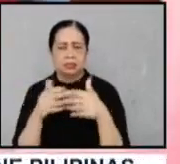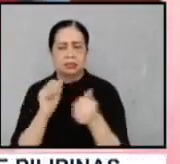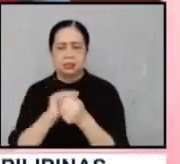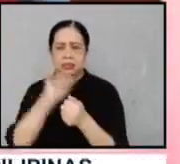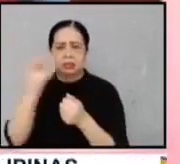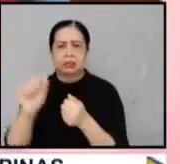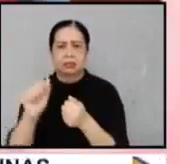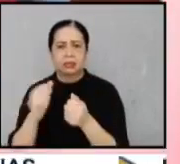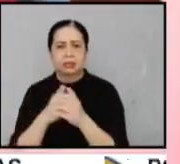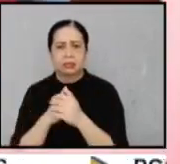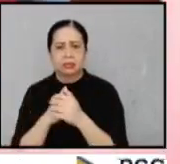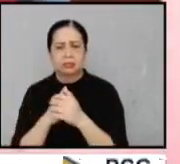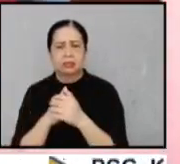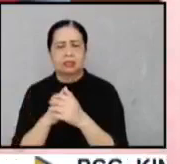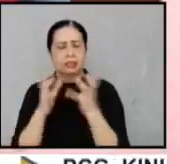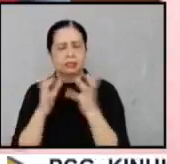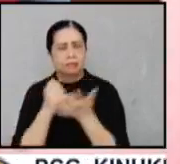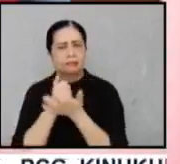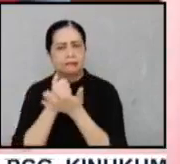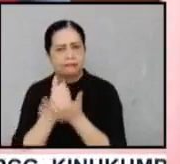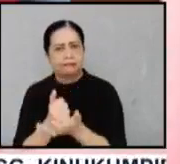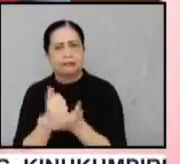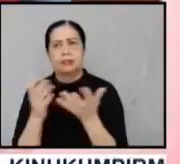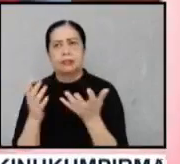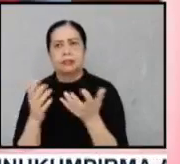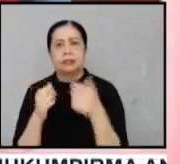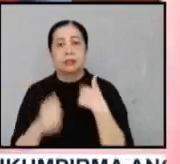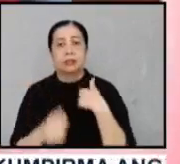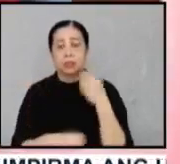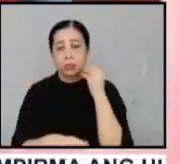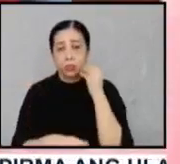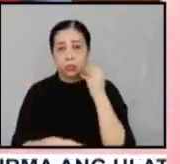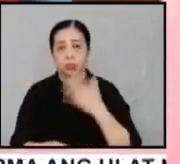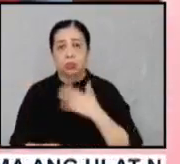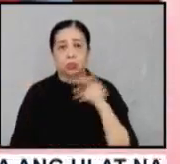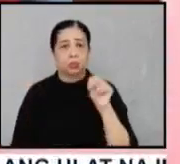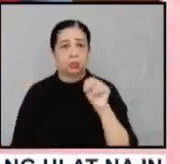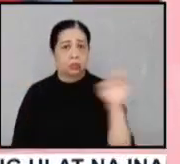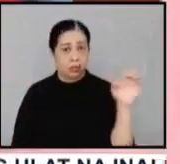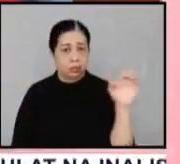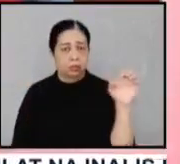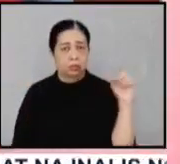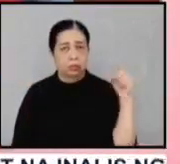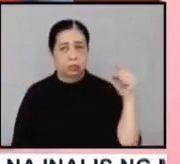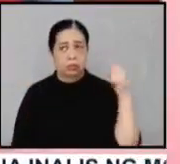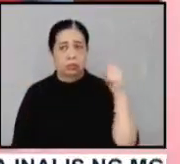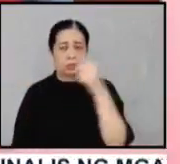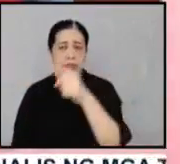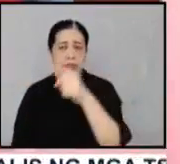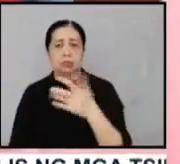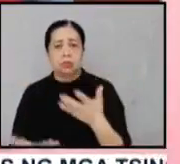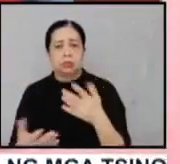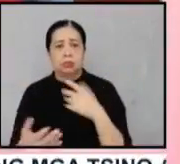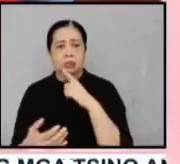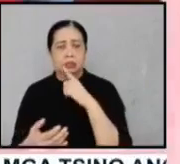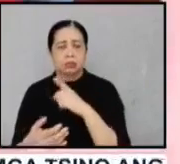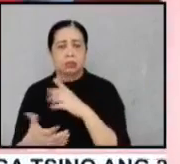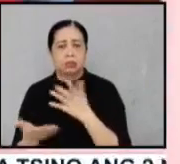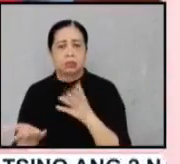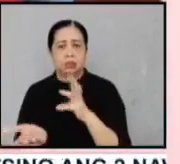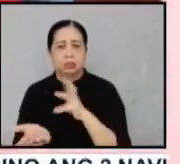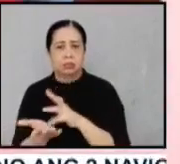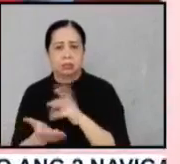to help. Yes po. Sa Nueva Ecija pa po ako, from Nueva Ecija, kung saan ang ano nila, Ate